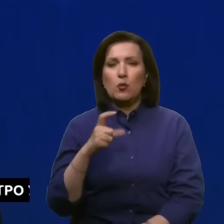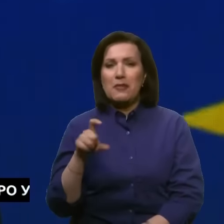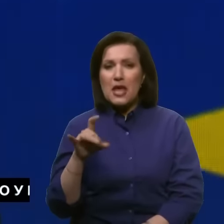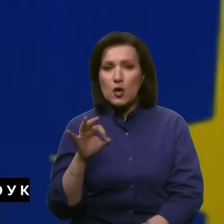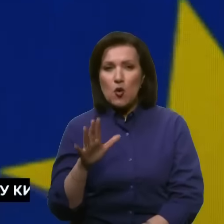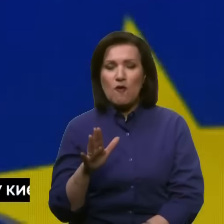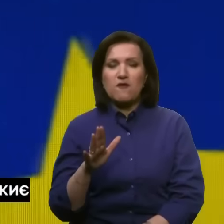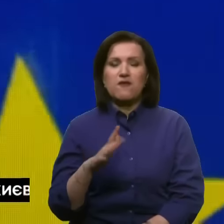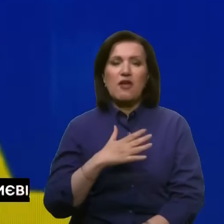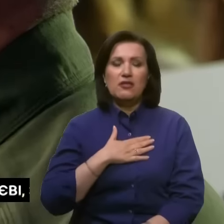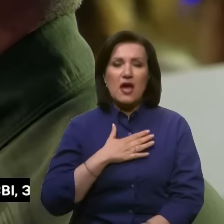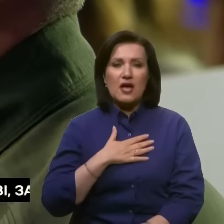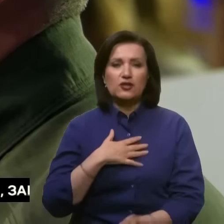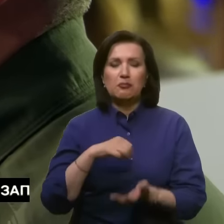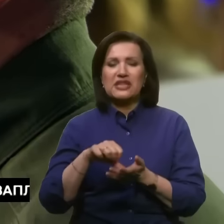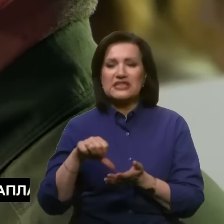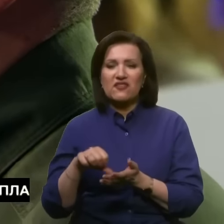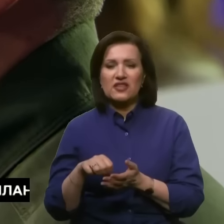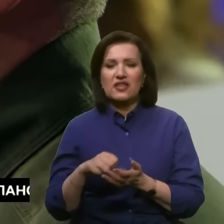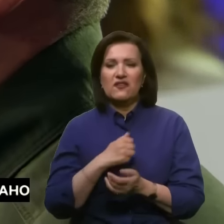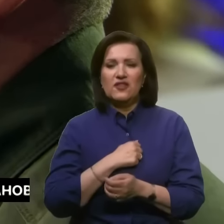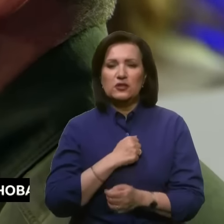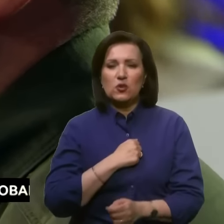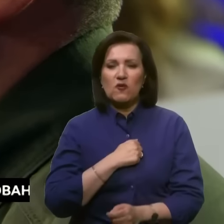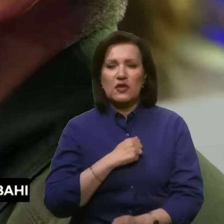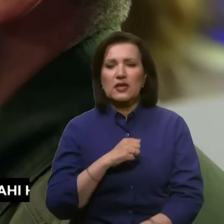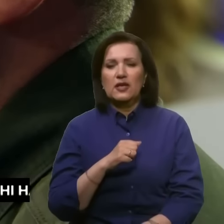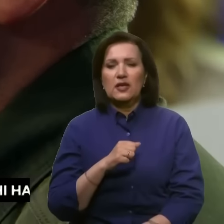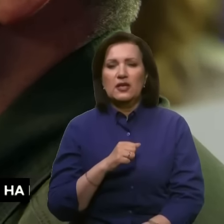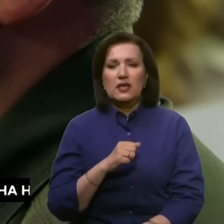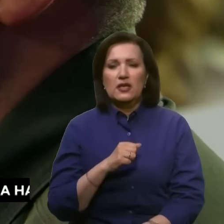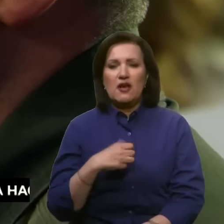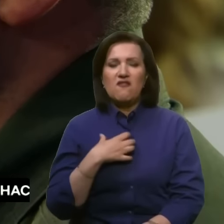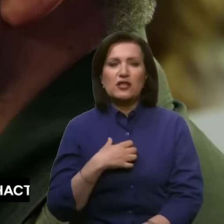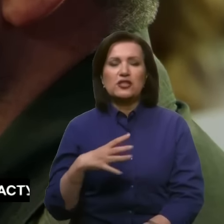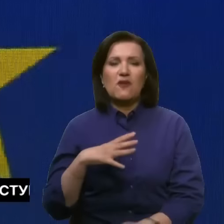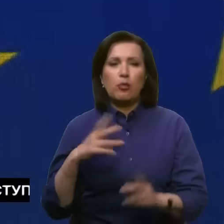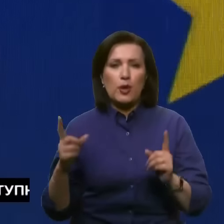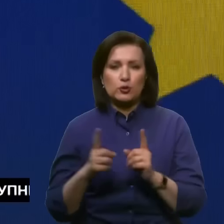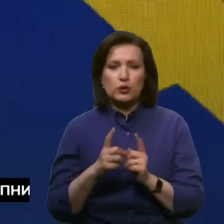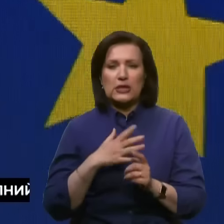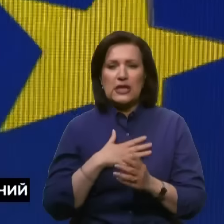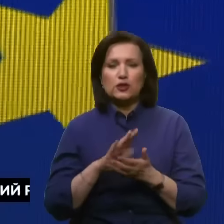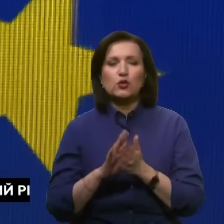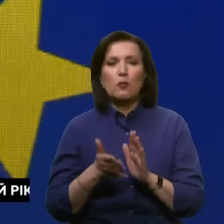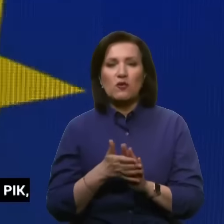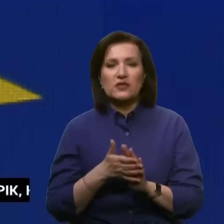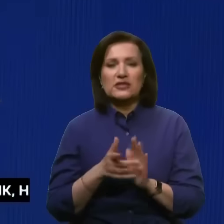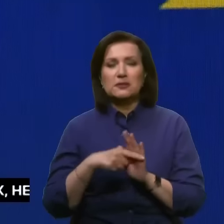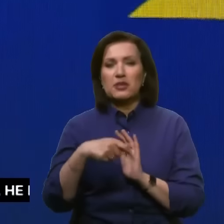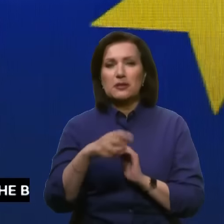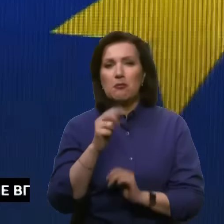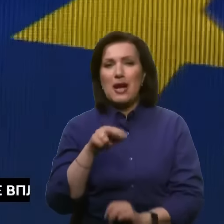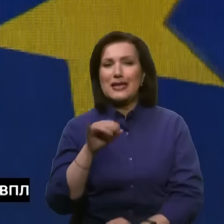Умєров, наші представники військових. Важлива була зустріч. Наші домовленості з